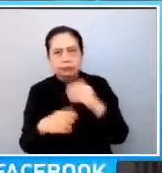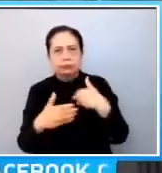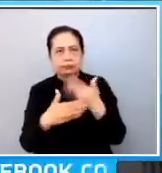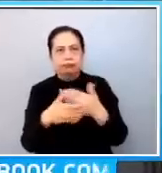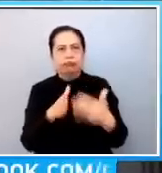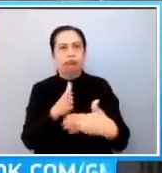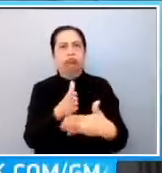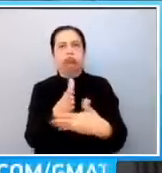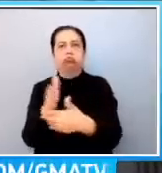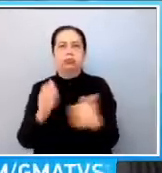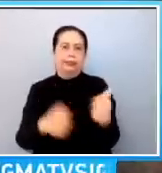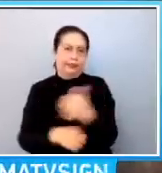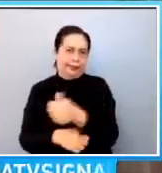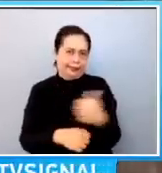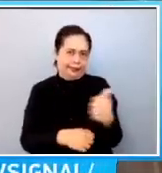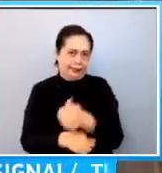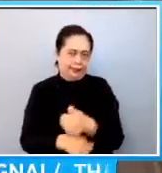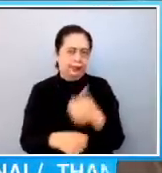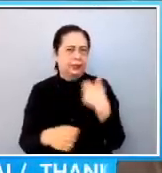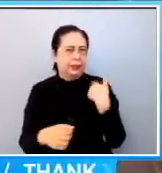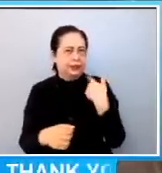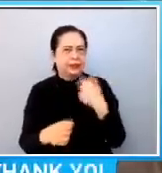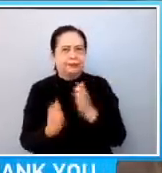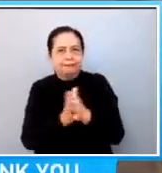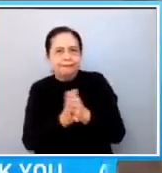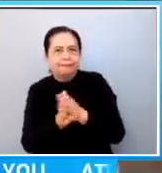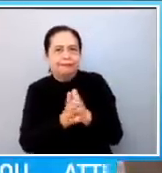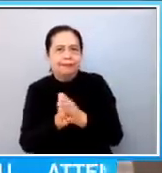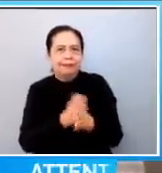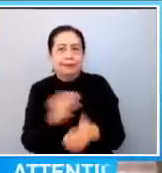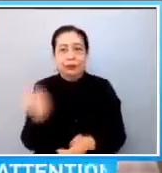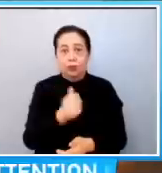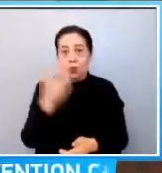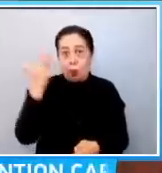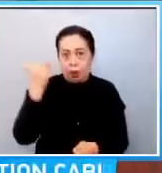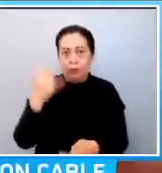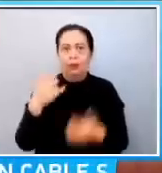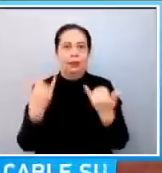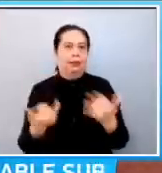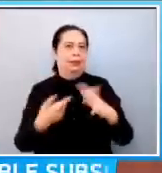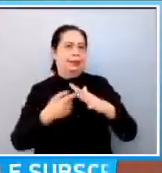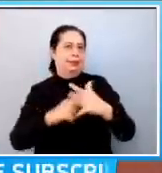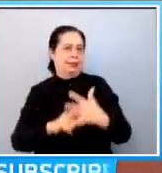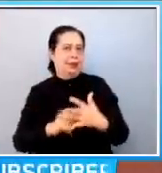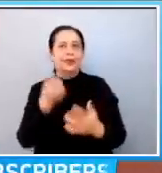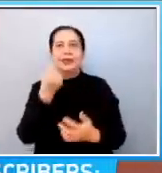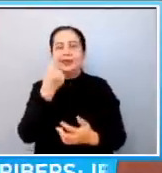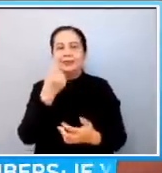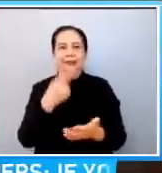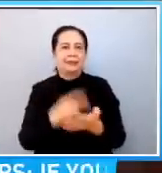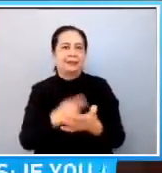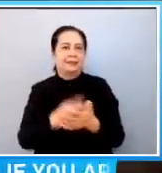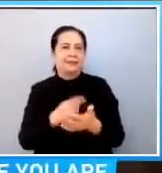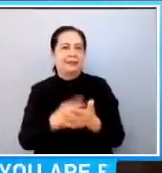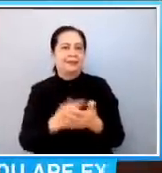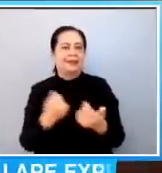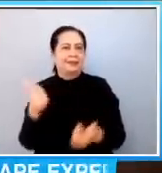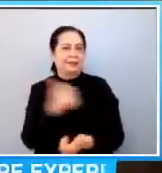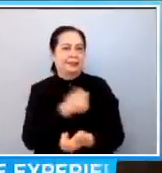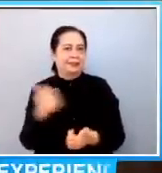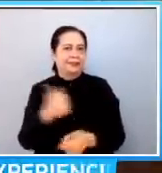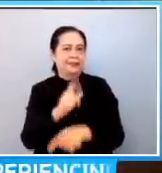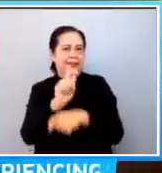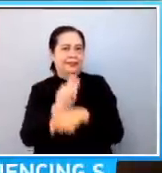biyahe. Lalo't medyo ginanahan siya sa pagpasada dahil mula ngayong araw, 11 pesos ng minimum na pamasahe sa traditional na